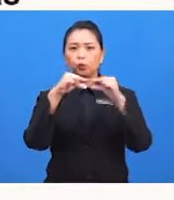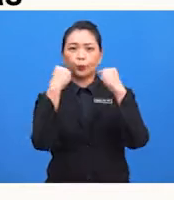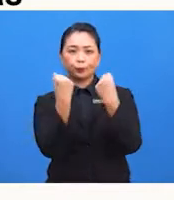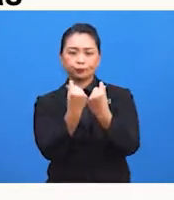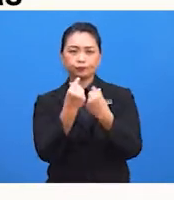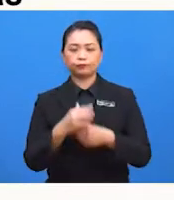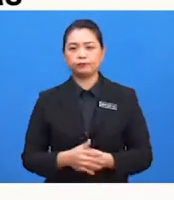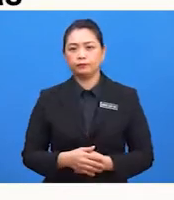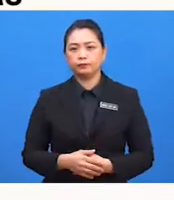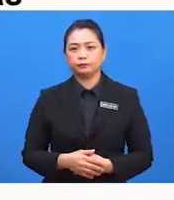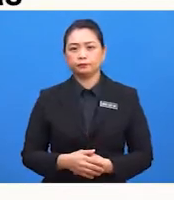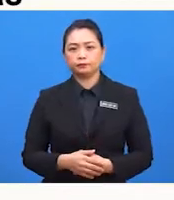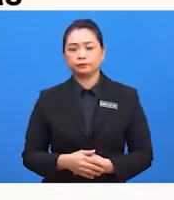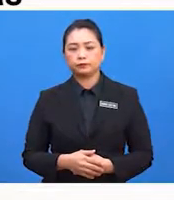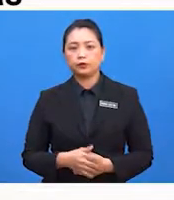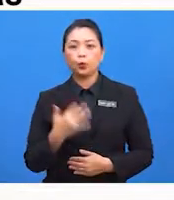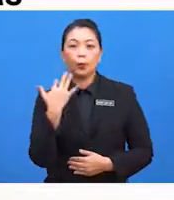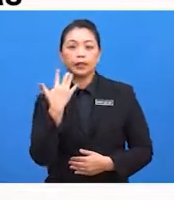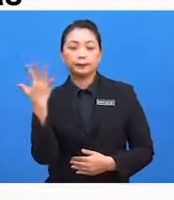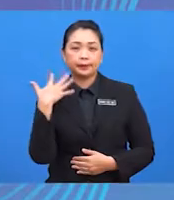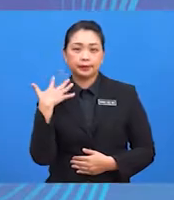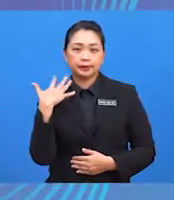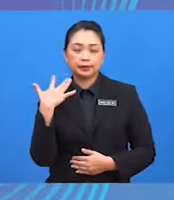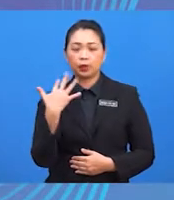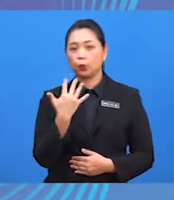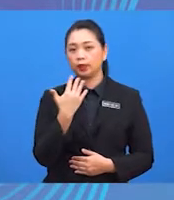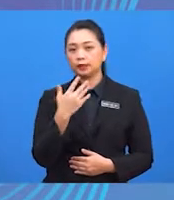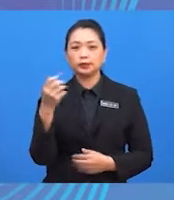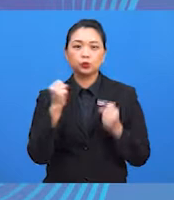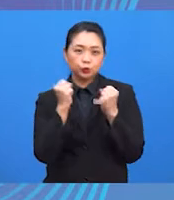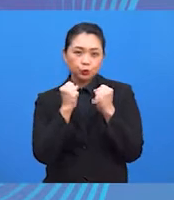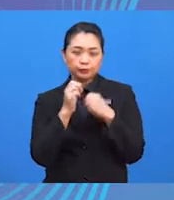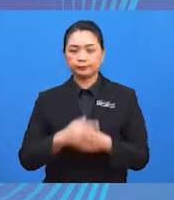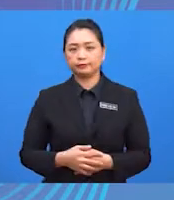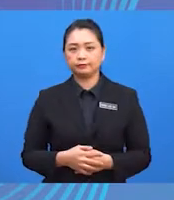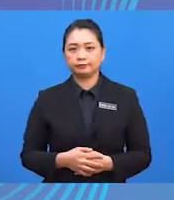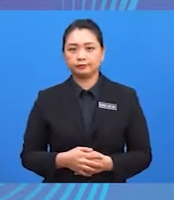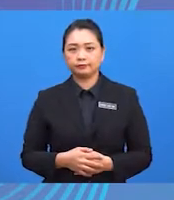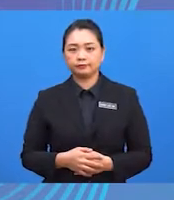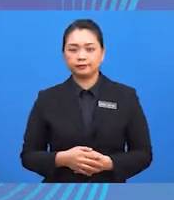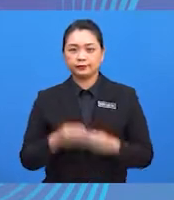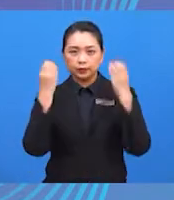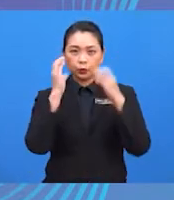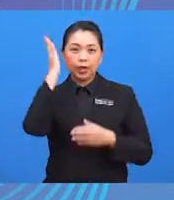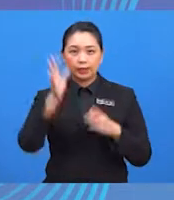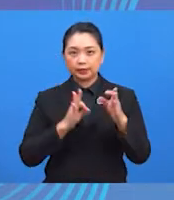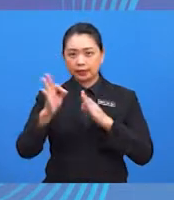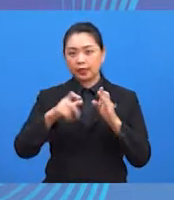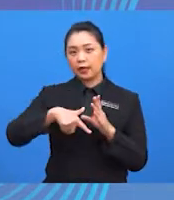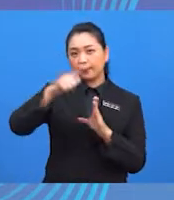panas dan warna sejuk. Saya akan terangkan lebih mendalam tentang warna panas dan warna sejuk